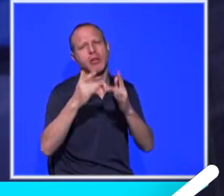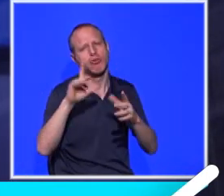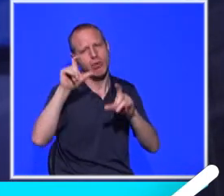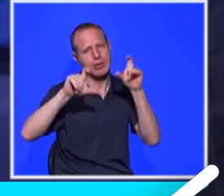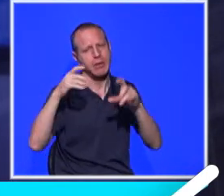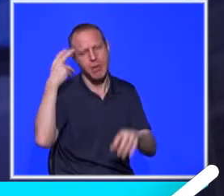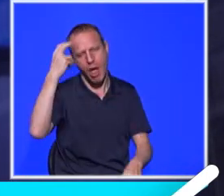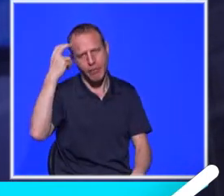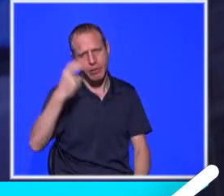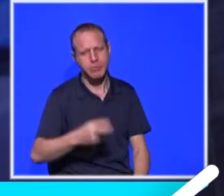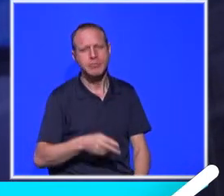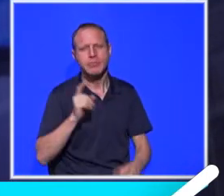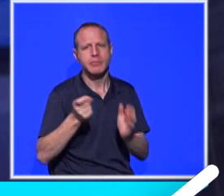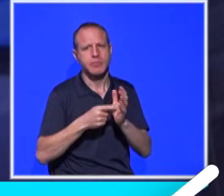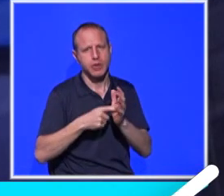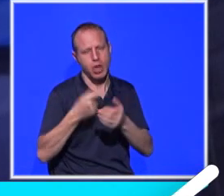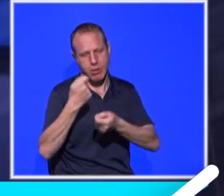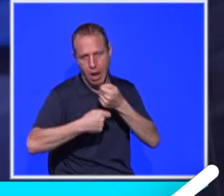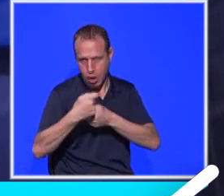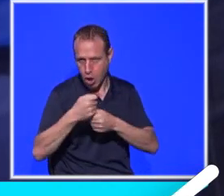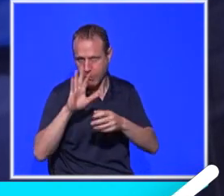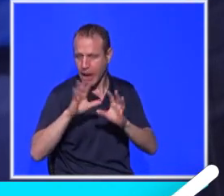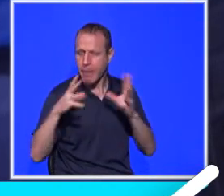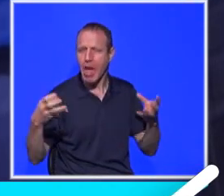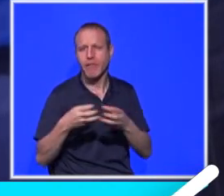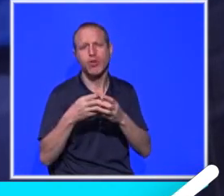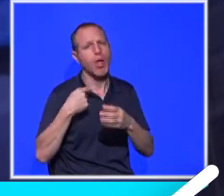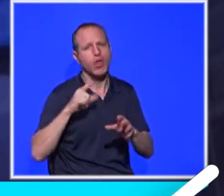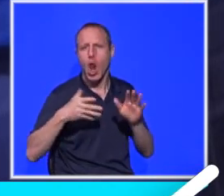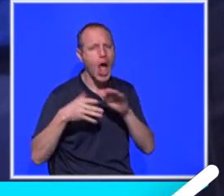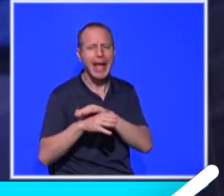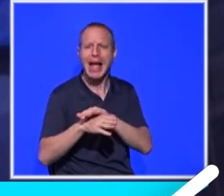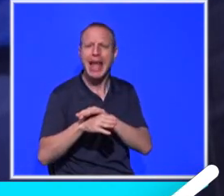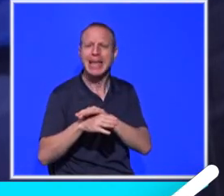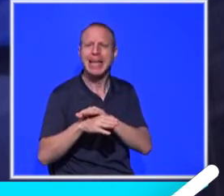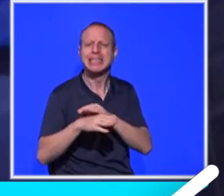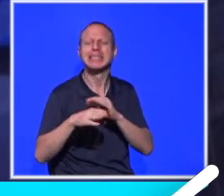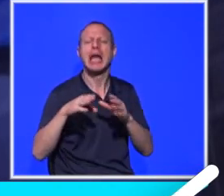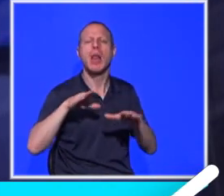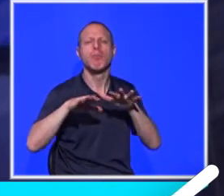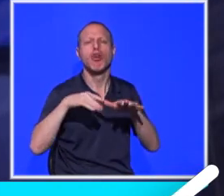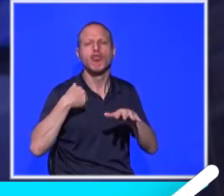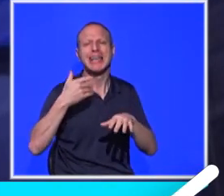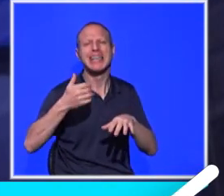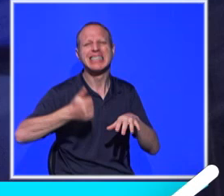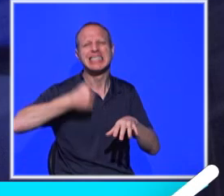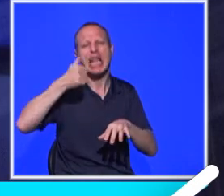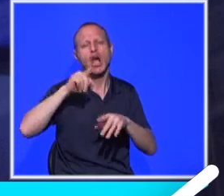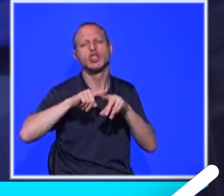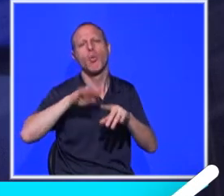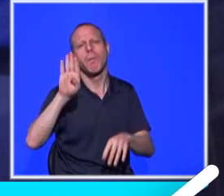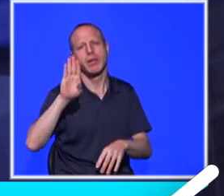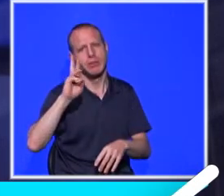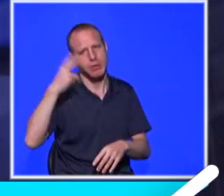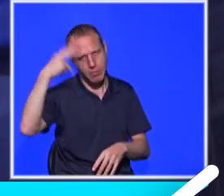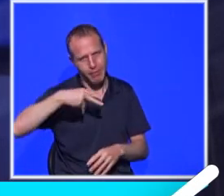הדרישות החברתיות-כלכליות. אני לא אכנס לממשלה שאני אהיה בה אזרח ושר סוג ב'. הם צריכים להבין, מי שרוצה